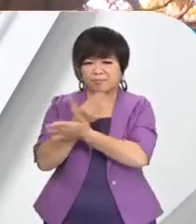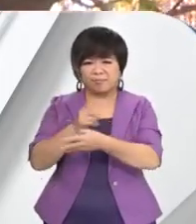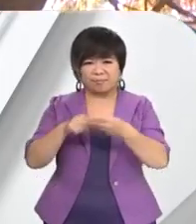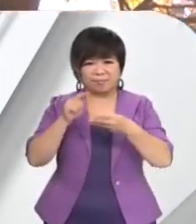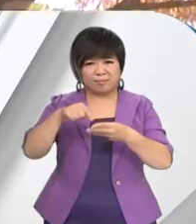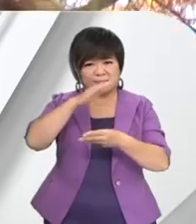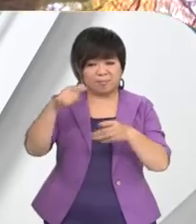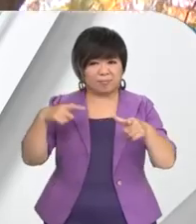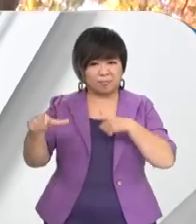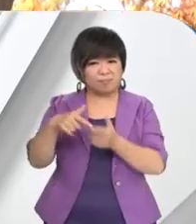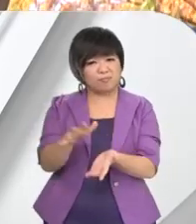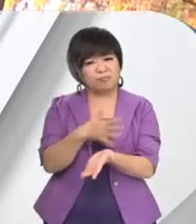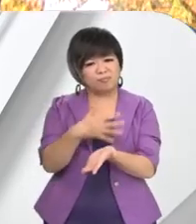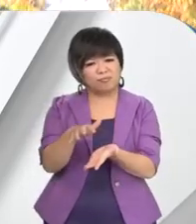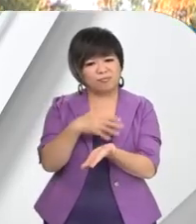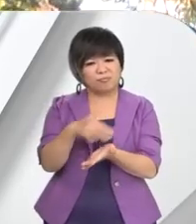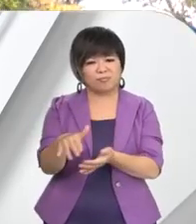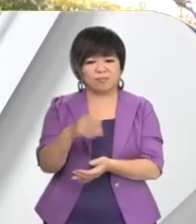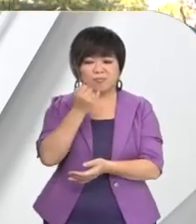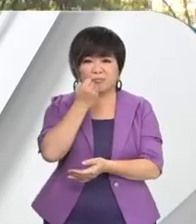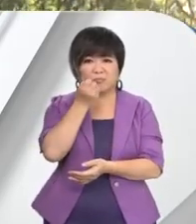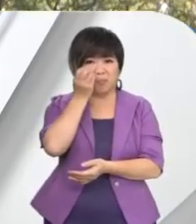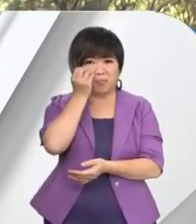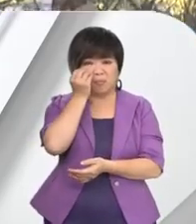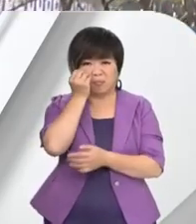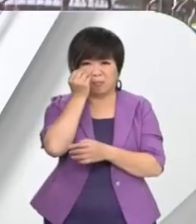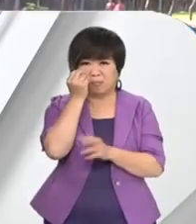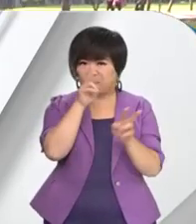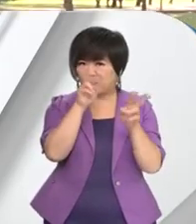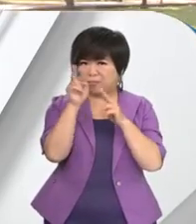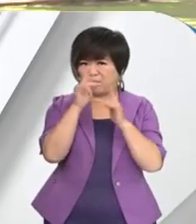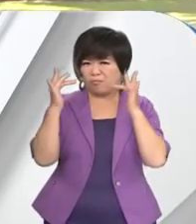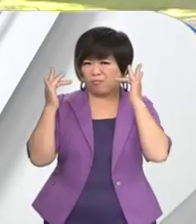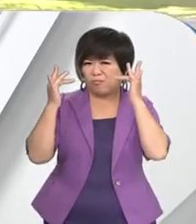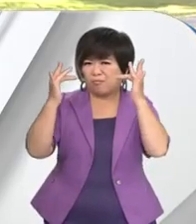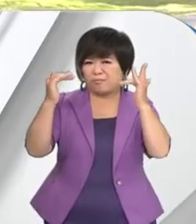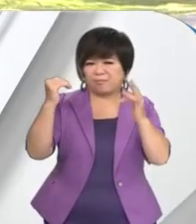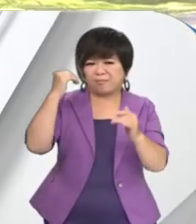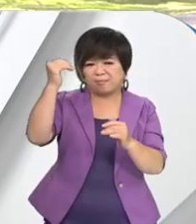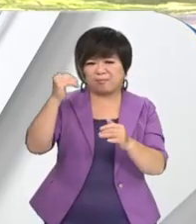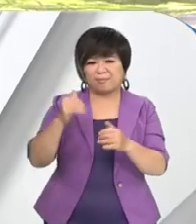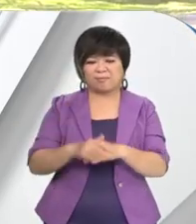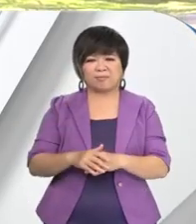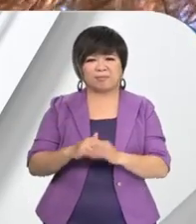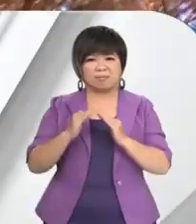山铺面汤的是，每人按养出两配高泰的美国非常，养